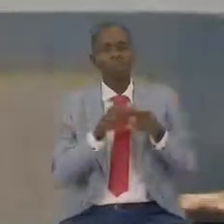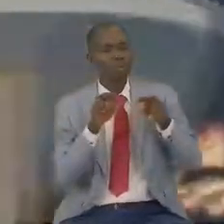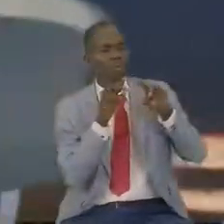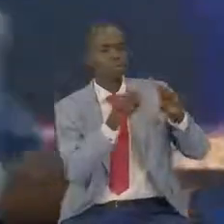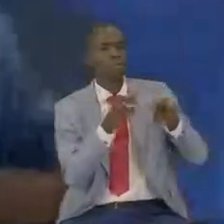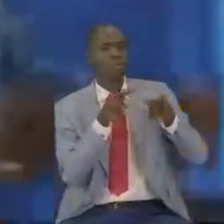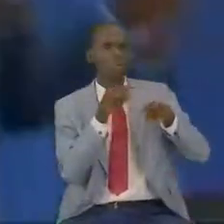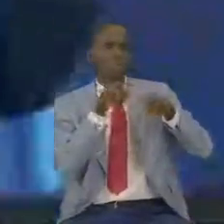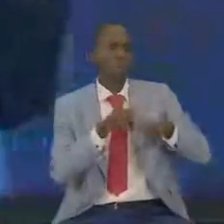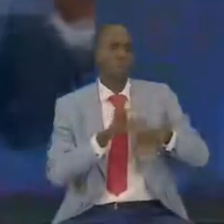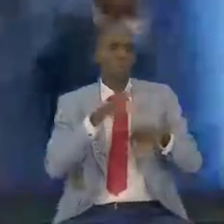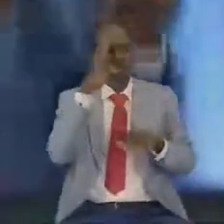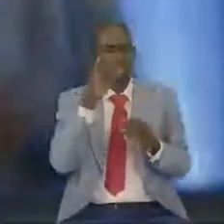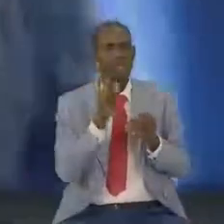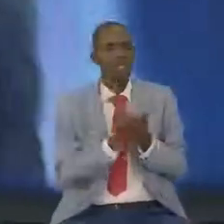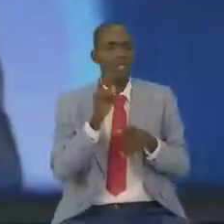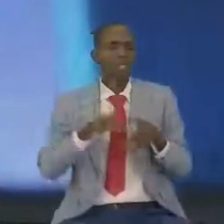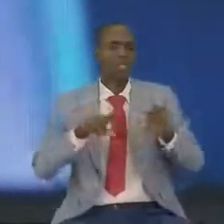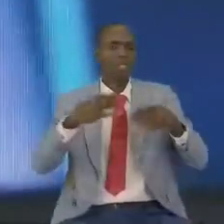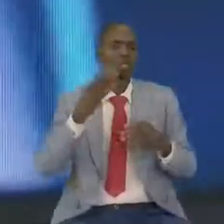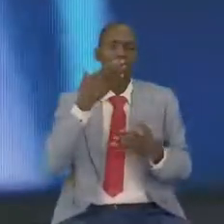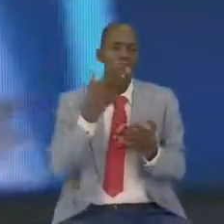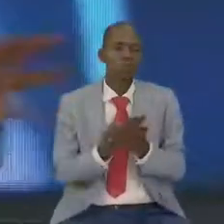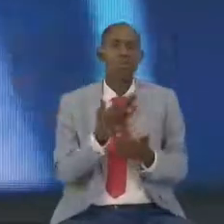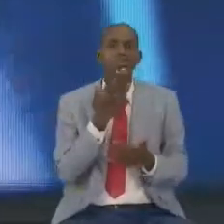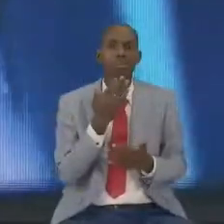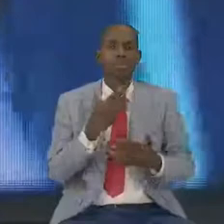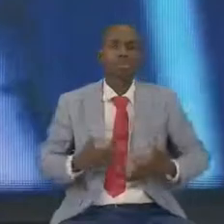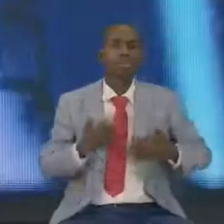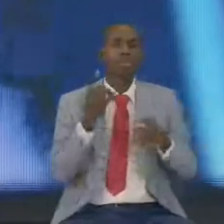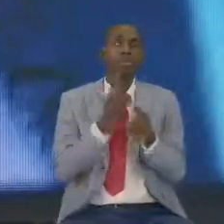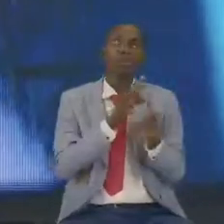rendre ta vie meilleure et douce. Regarde à Dieu,